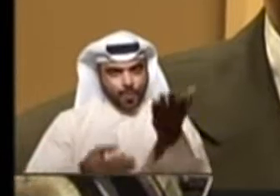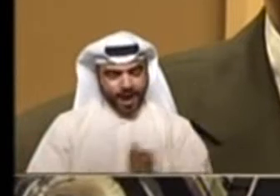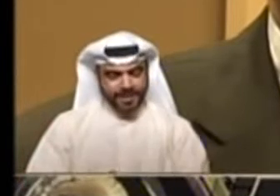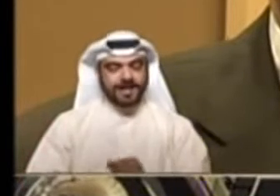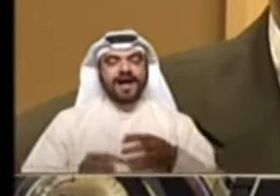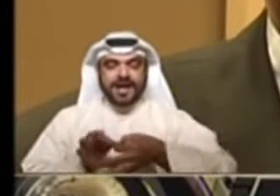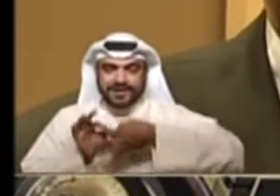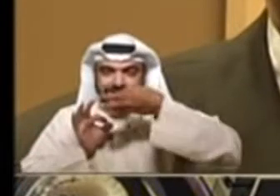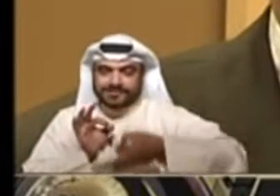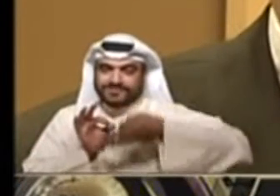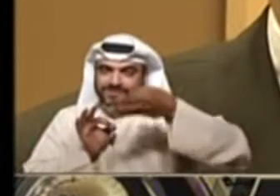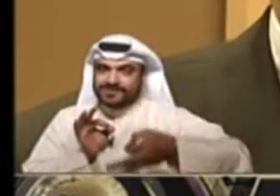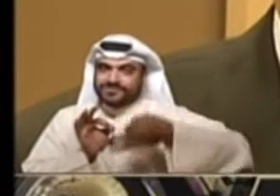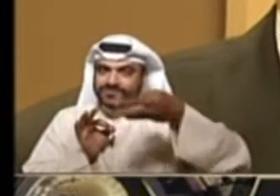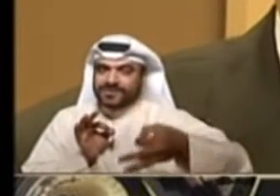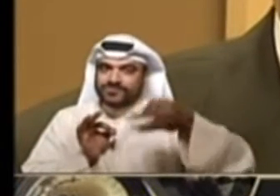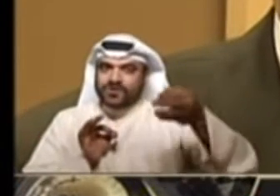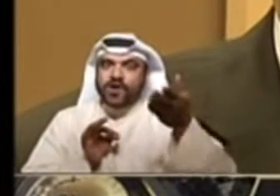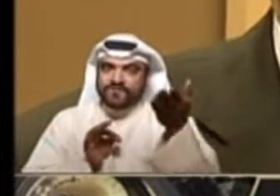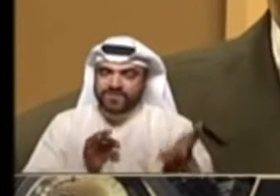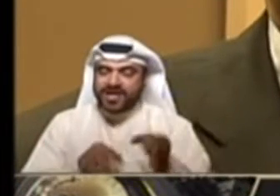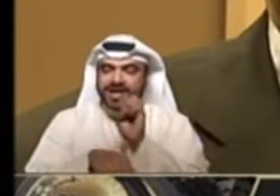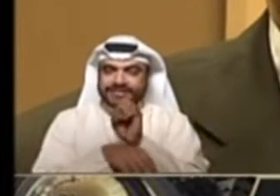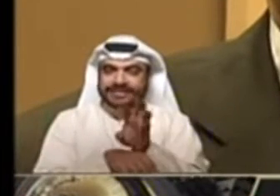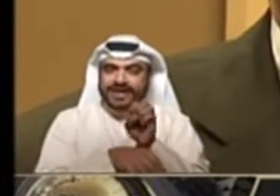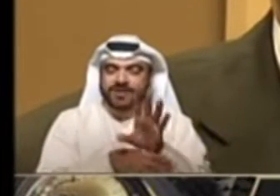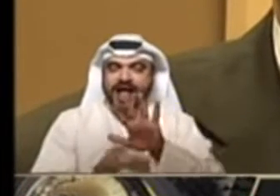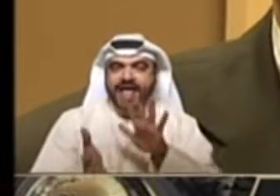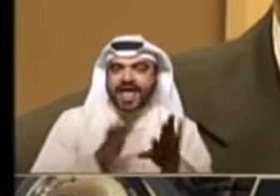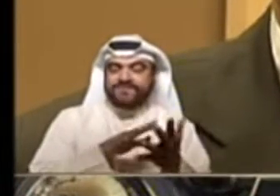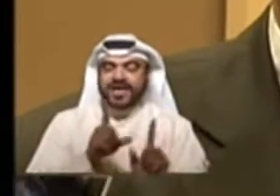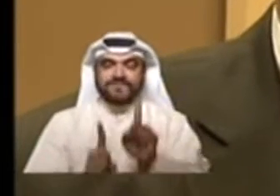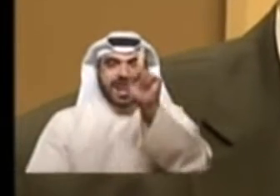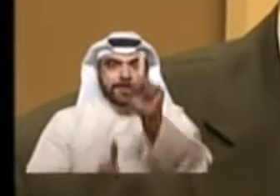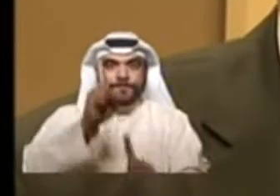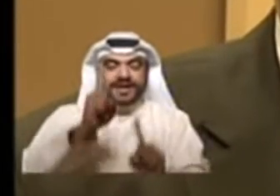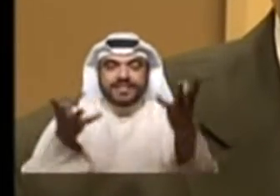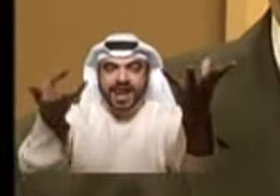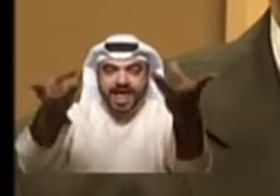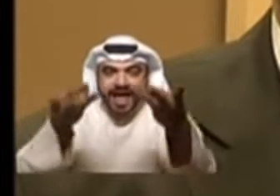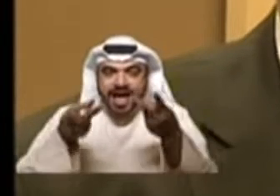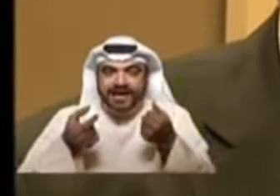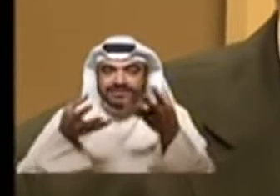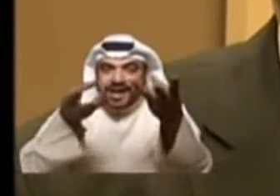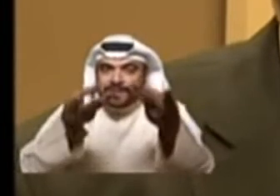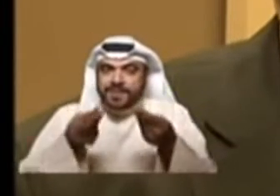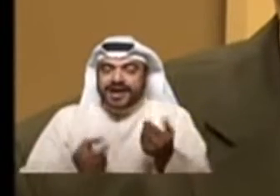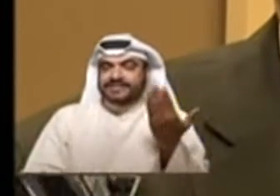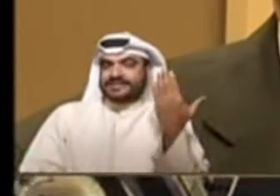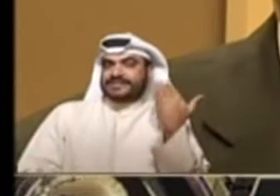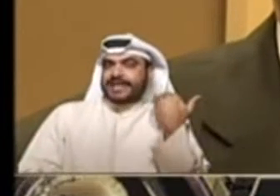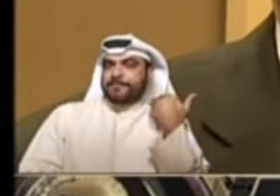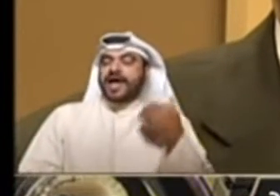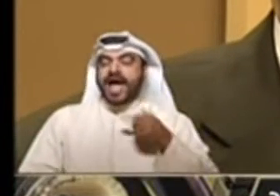شرحنا بعض الأمور فيما يخص بياناتنا المالية السابقة، طبعا للحين ما أعلننا